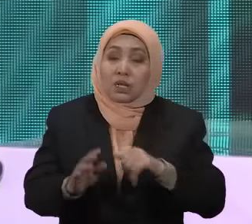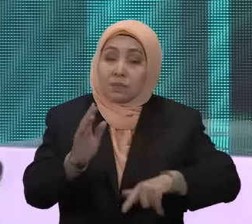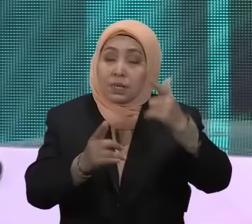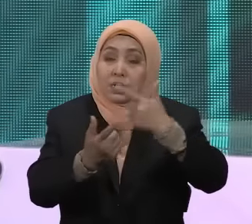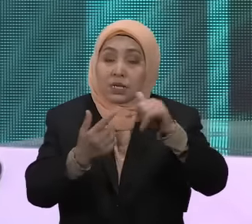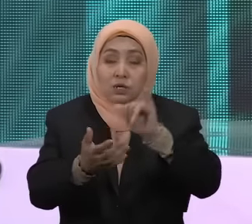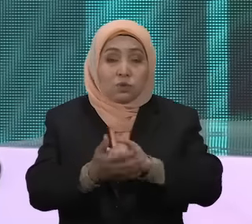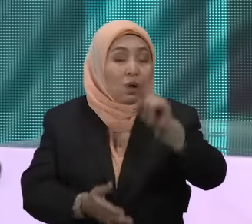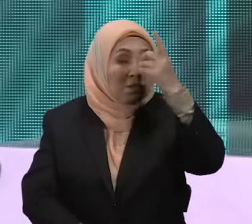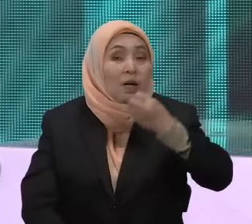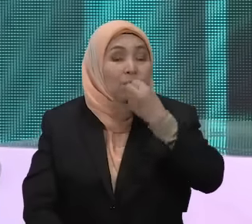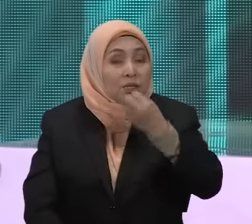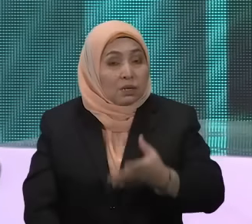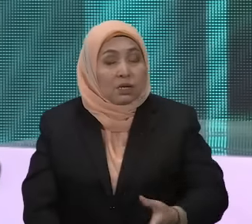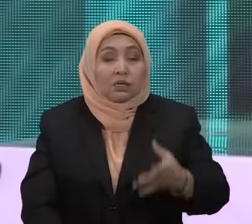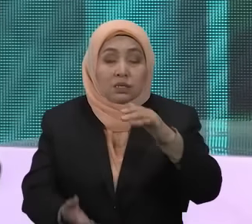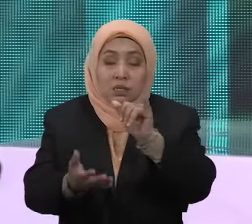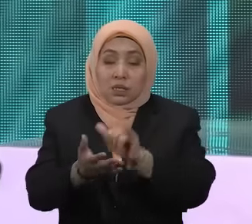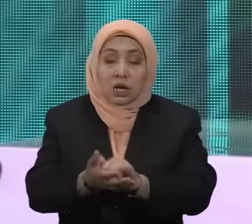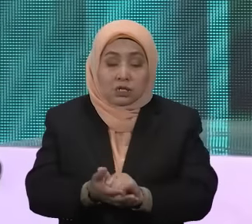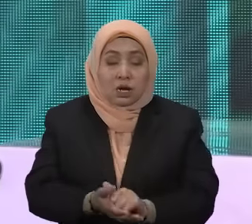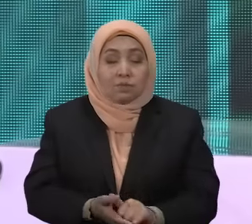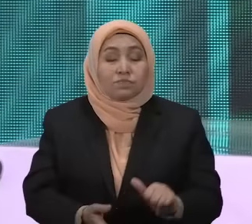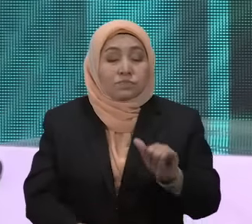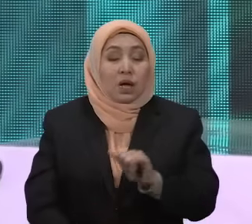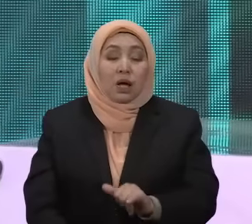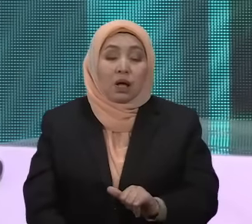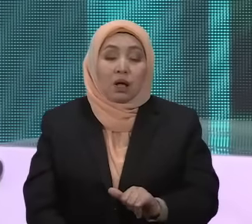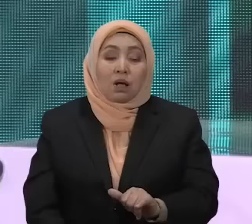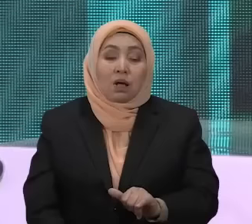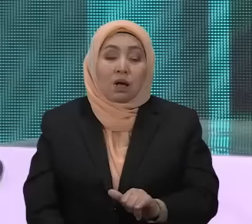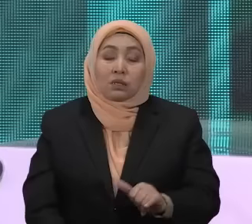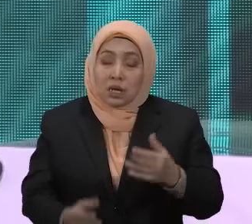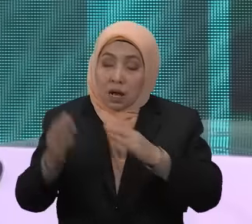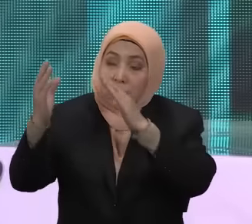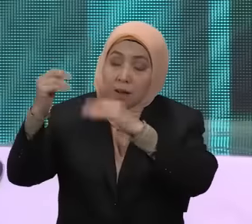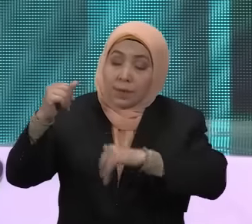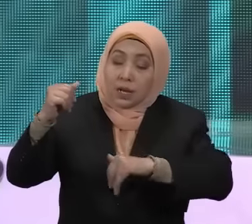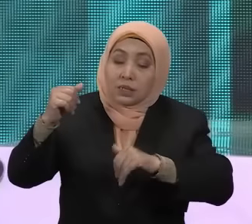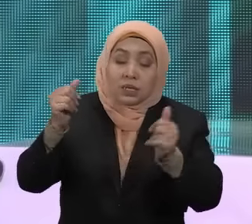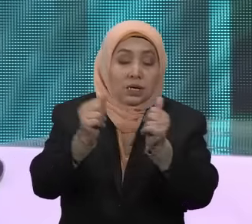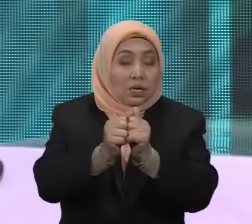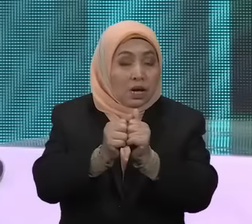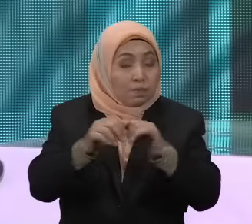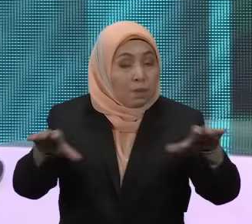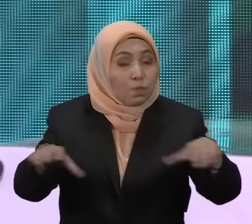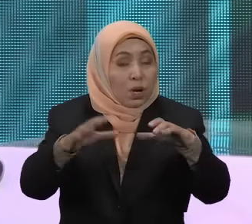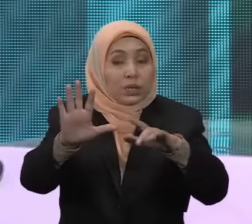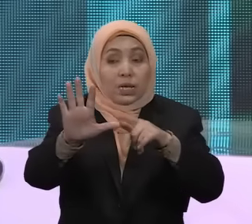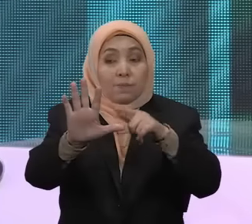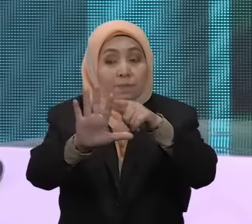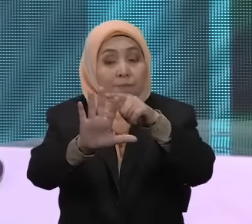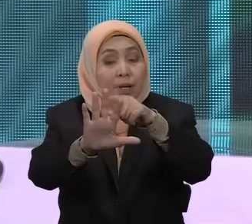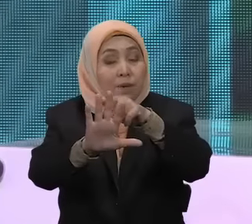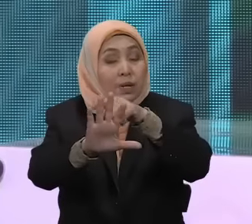daripada itu, Allah menyatakan fa'asa ulaika an yakunu minal muhtadin, diharapkan ya, dengan melakukan 5 perkara